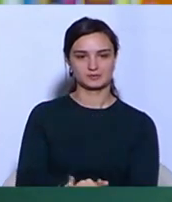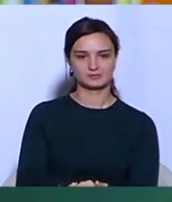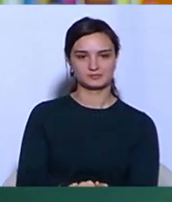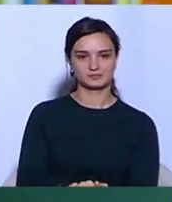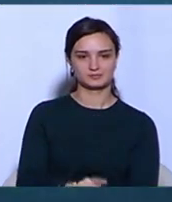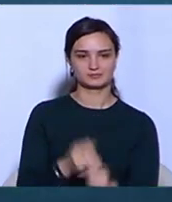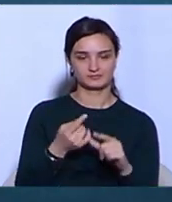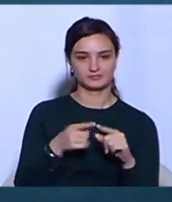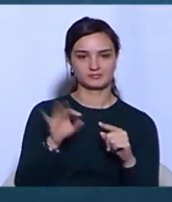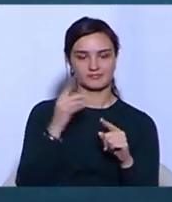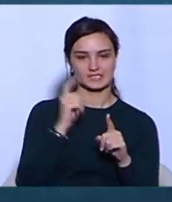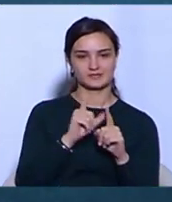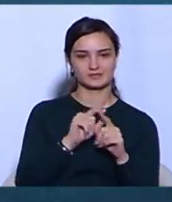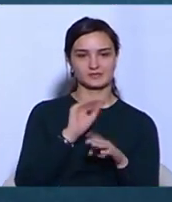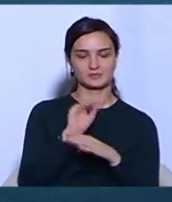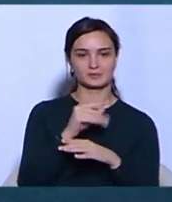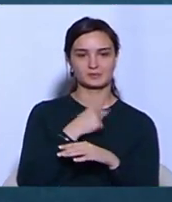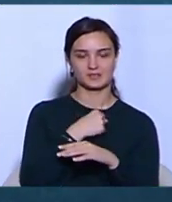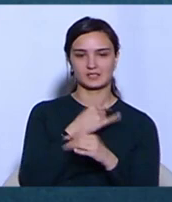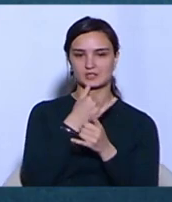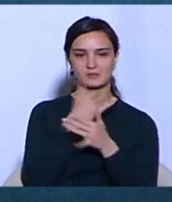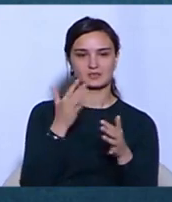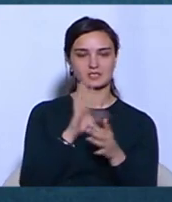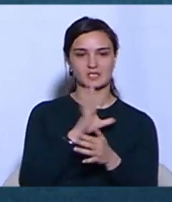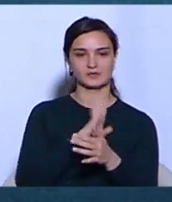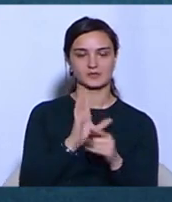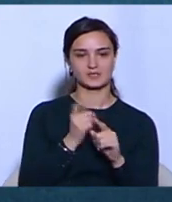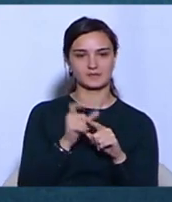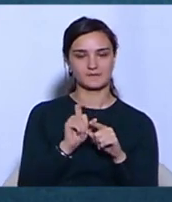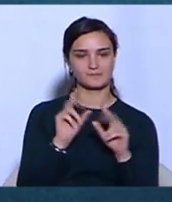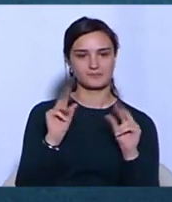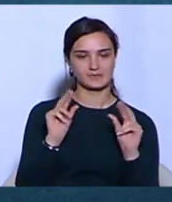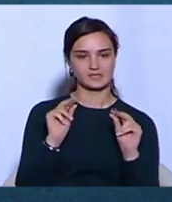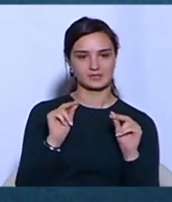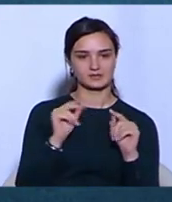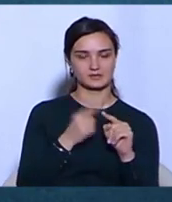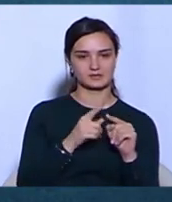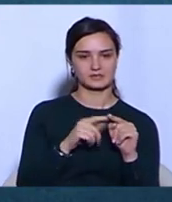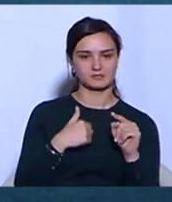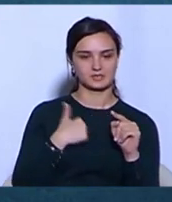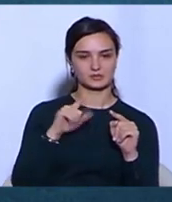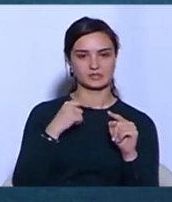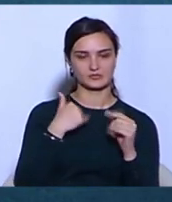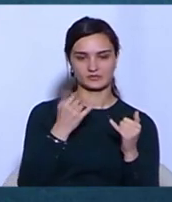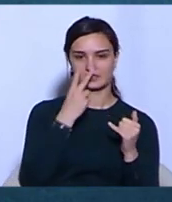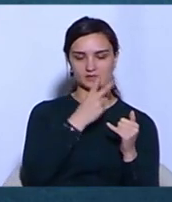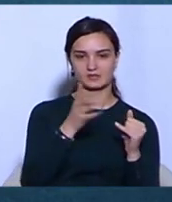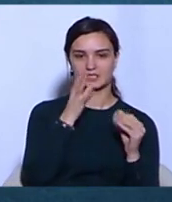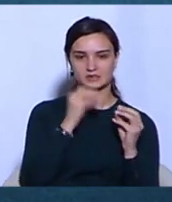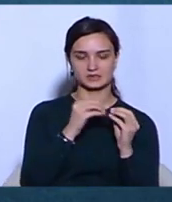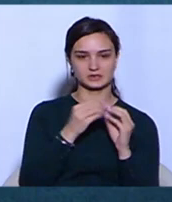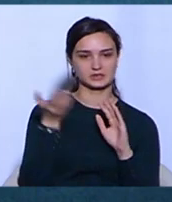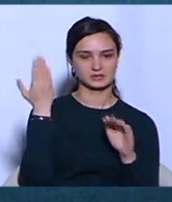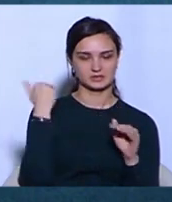ურთიერთობის გამო და ერთ სიტყვას დავამატებ მე არ შემილი არ ვიყო ძალიან ბედნიერი და ამაყირო დღეს ვხედავ ჩვენ 10 წლის